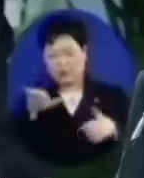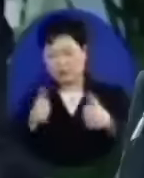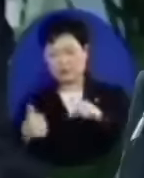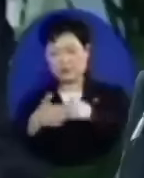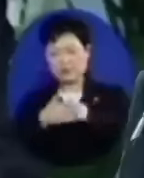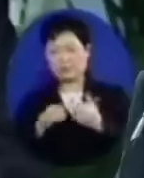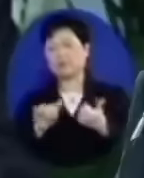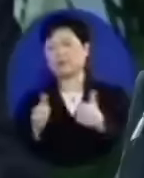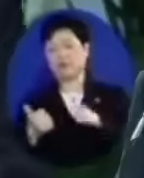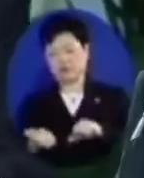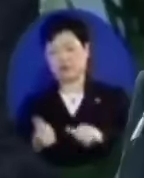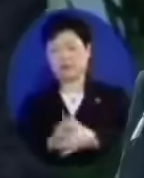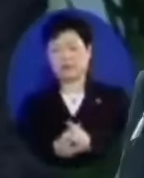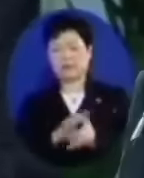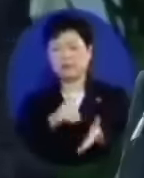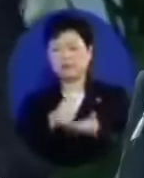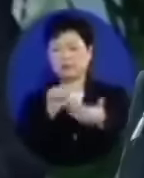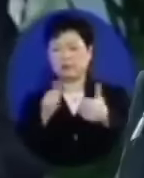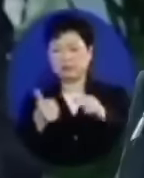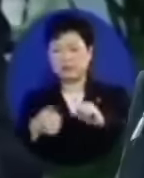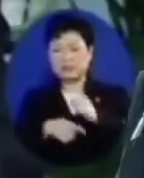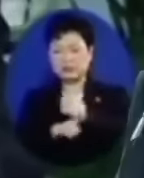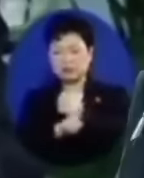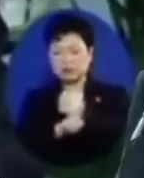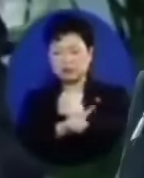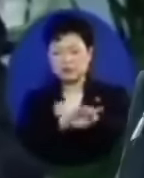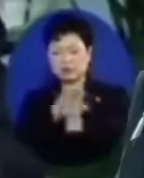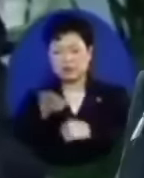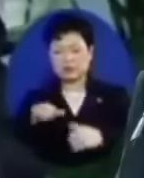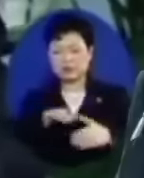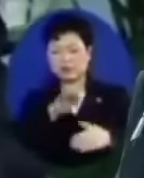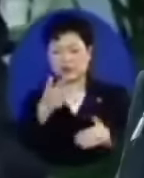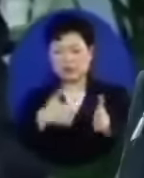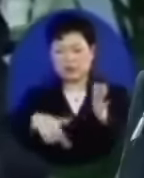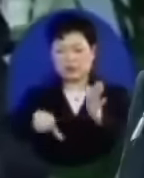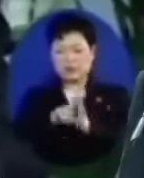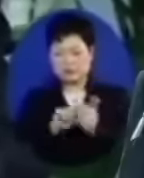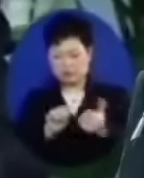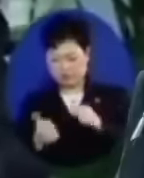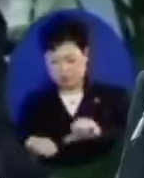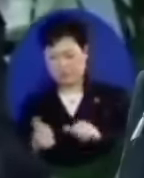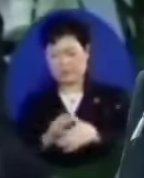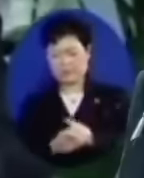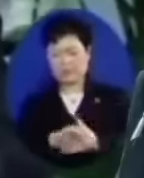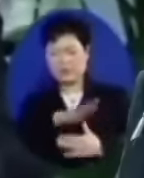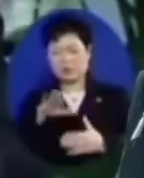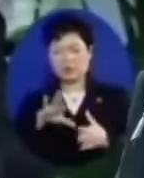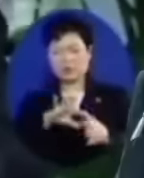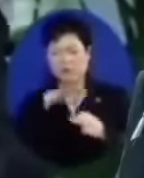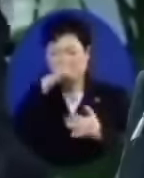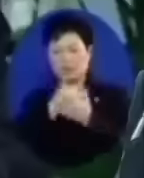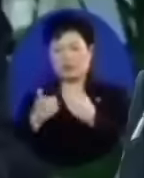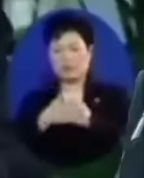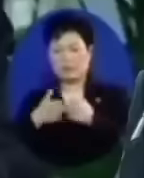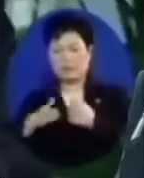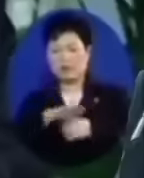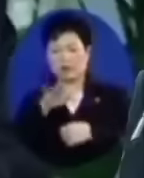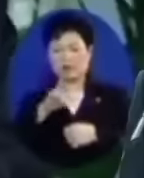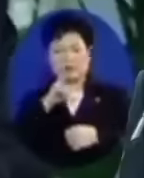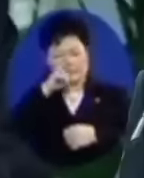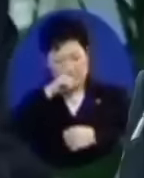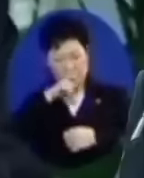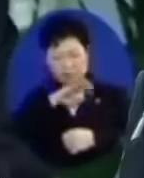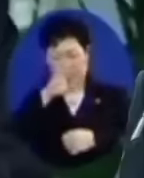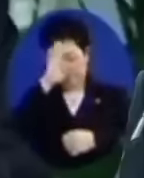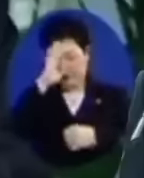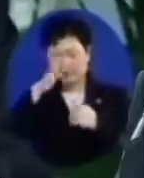죽으셨지요. 주님이 죽으신 것은 우리를 위해서 죽으신 것입니다. 우리 죄를 위해서, 우리 추악을 위해서, 우리